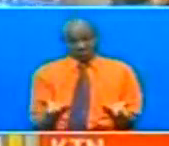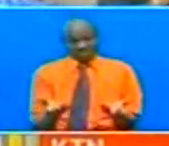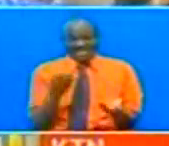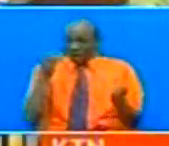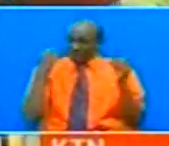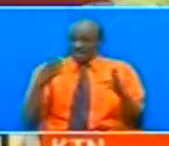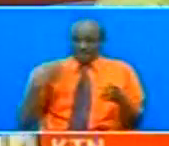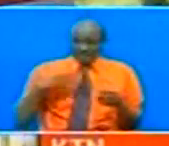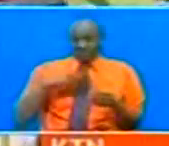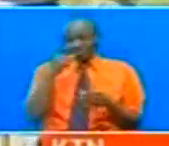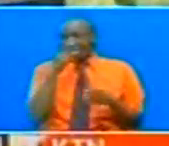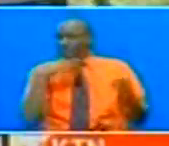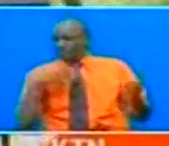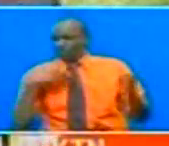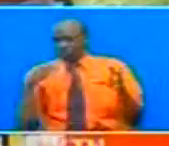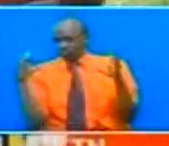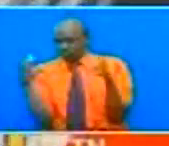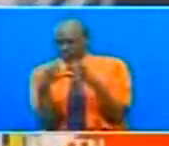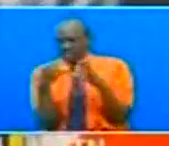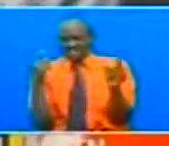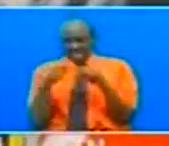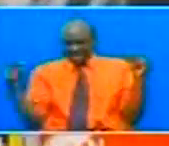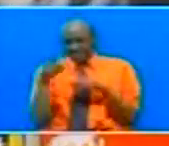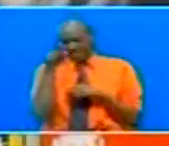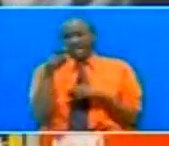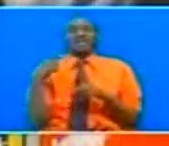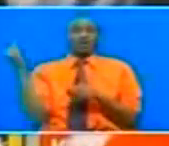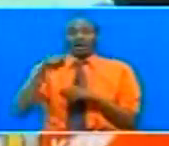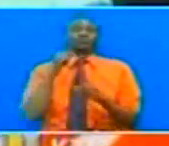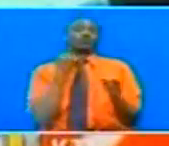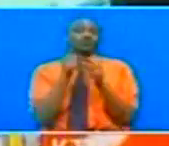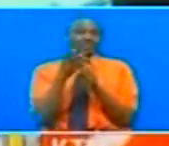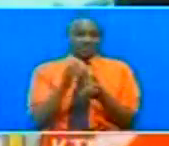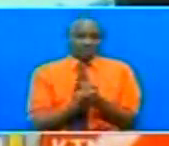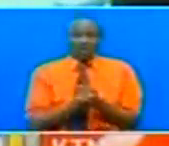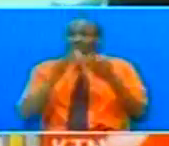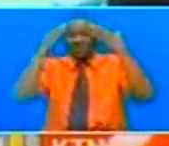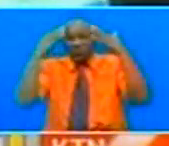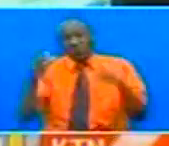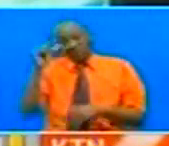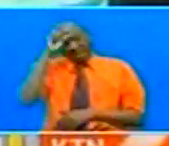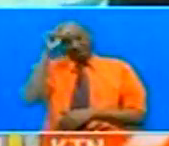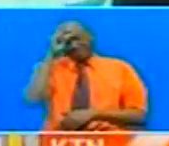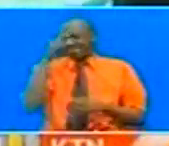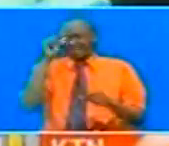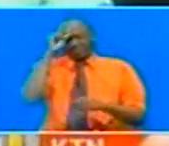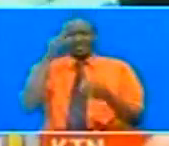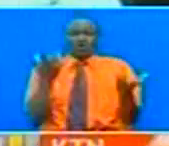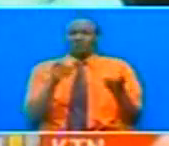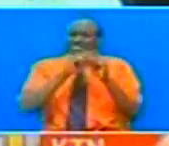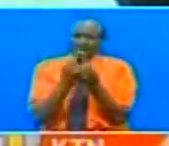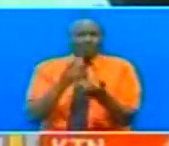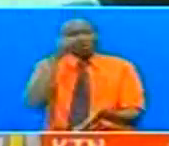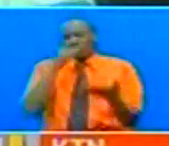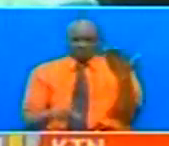ni kuwa huenda wavamizi kutoka jamii hasidi wakawaingilia kwa mara nyingine. Hatujui serikali imekuwa serikali ya ukabila